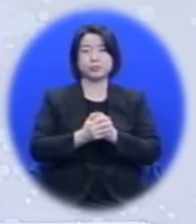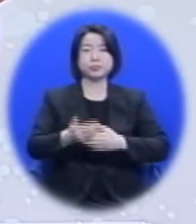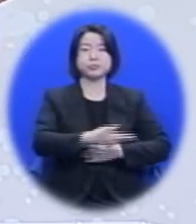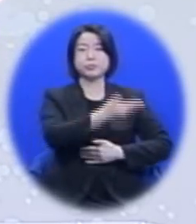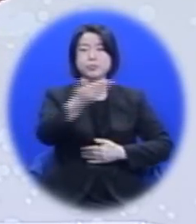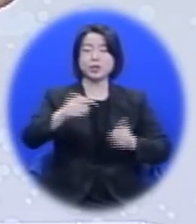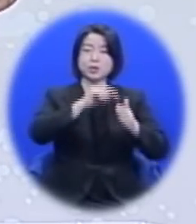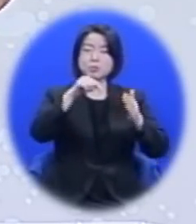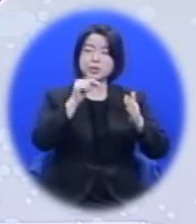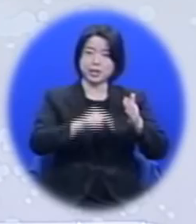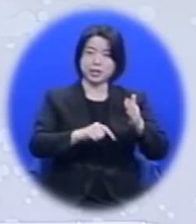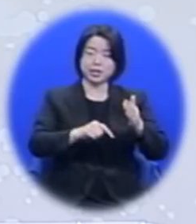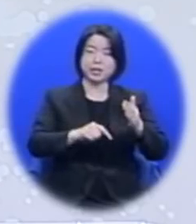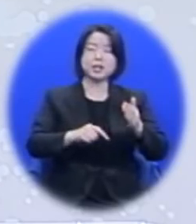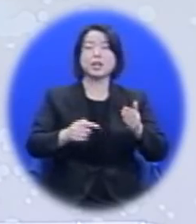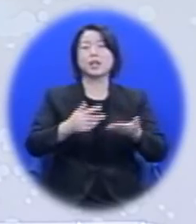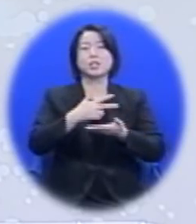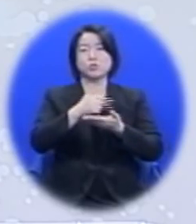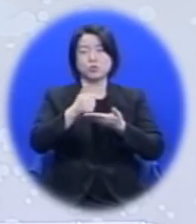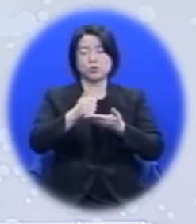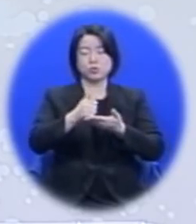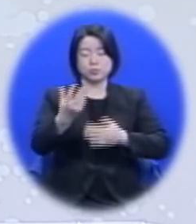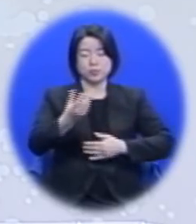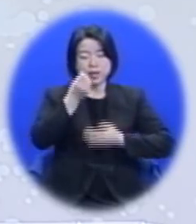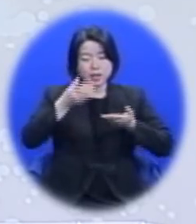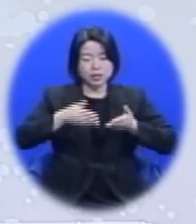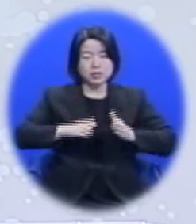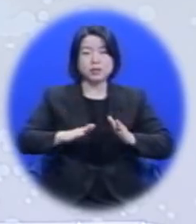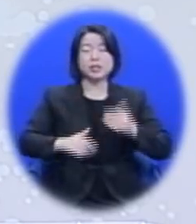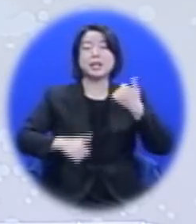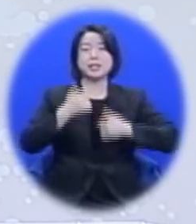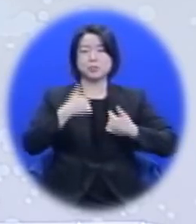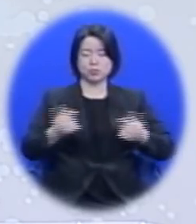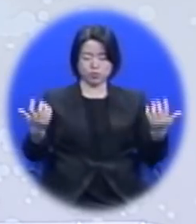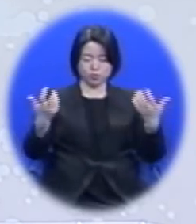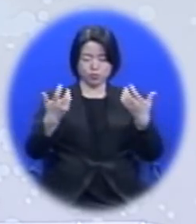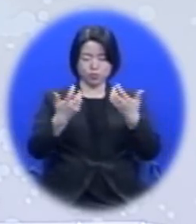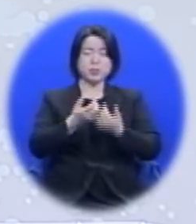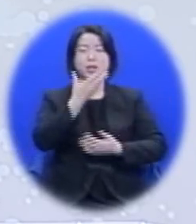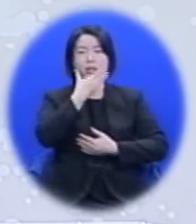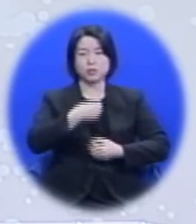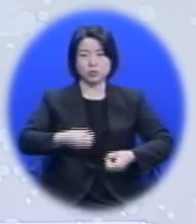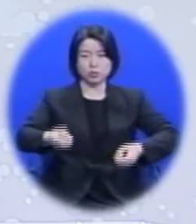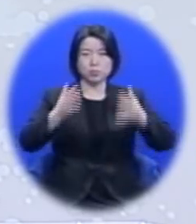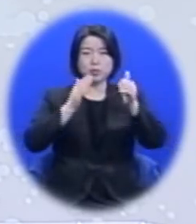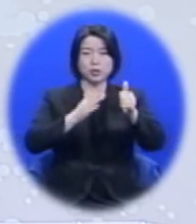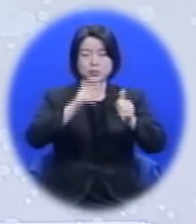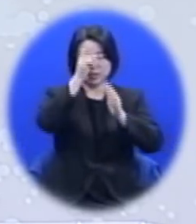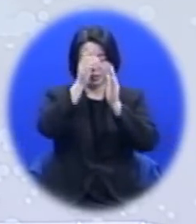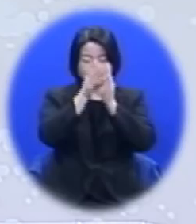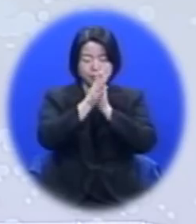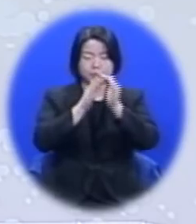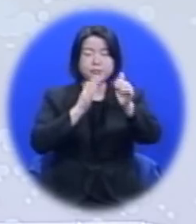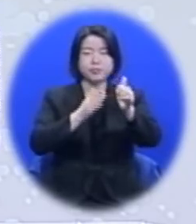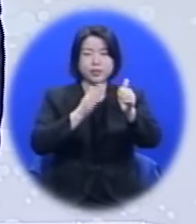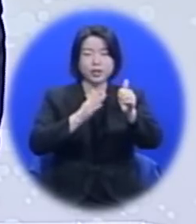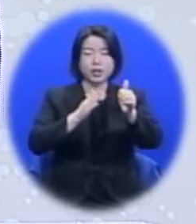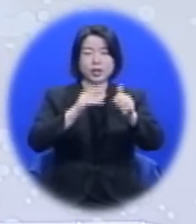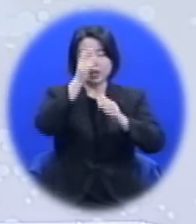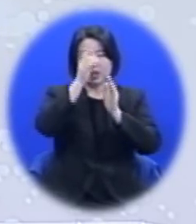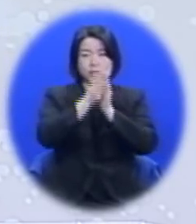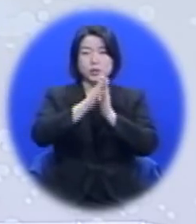여러분 안에 주의 이 성탄의 기쁨이 충만하기를 축복합니다. 기도합시다. 우리 기도하실